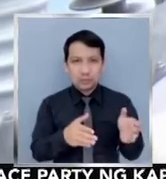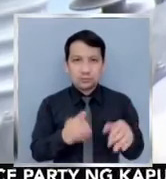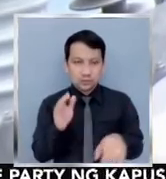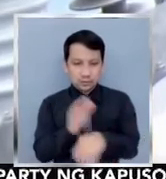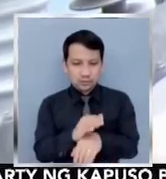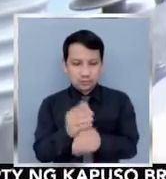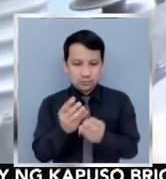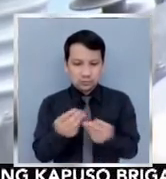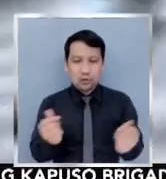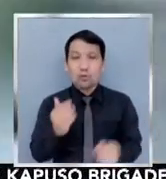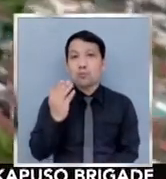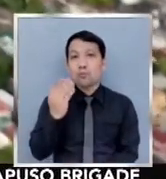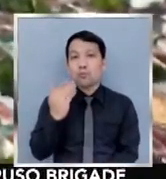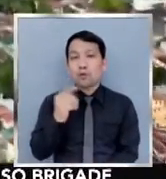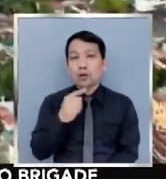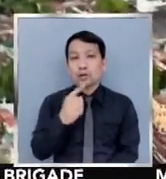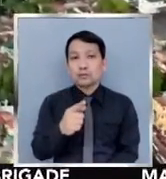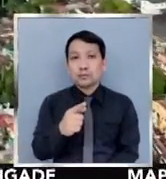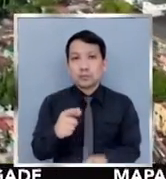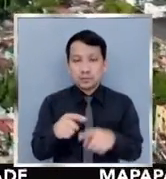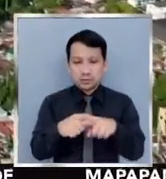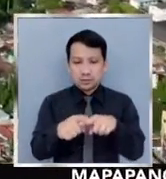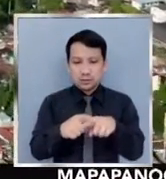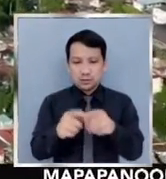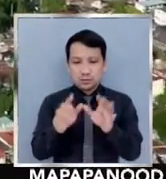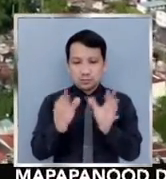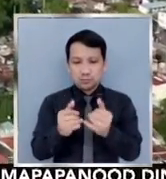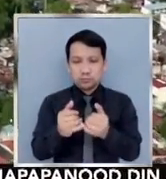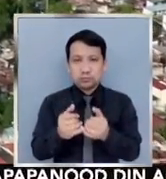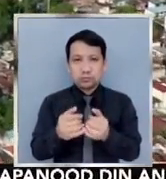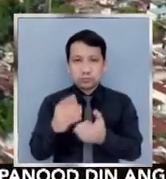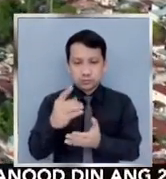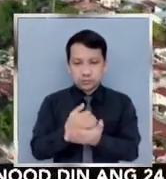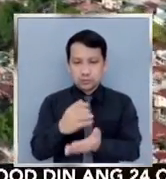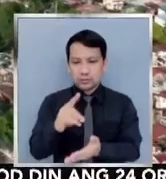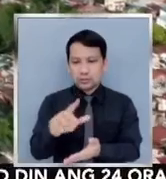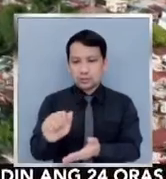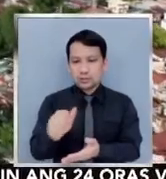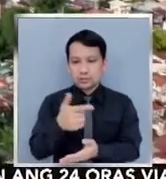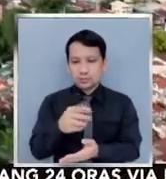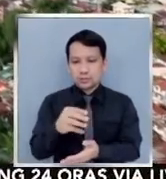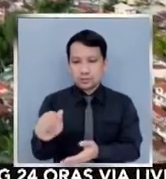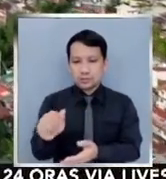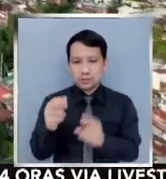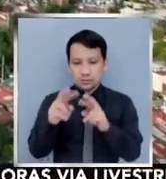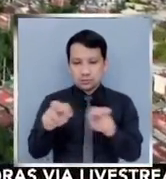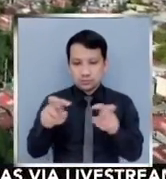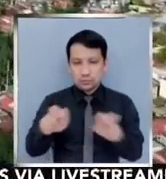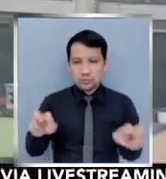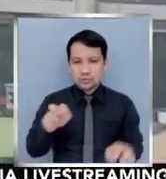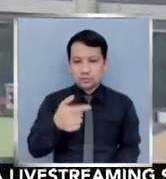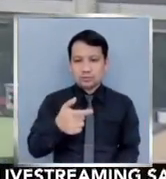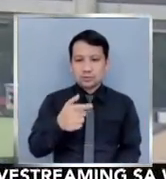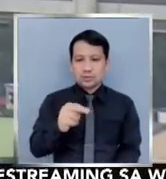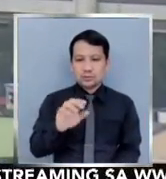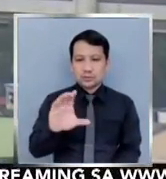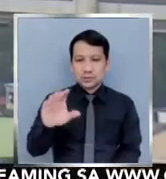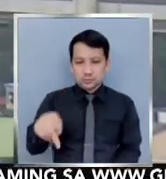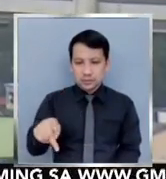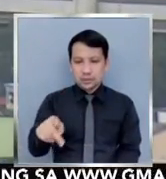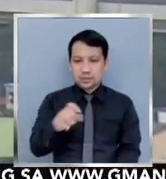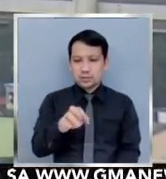dahil sa power plant tripping. Base sa datos na nakalap ng GMA News Research mula sa NGCP at ERC, ngayon